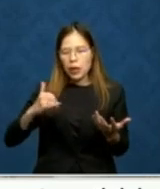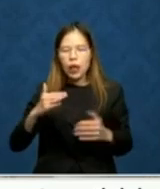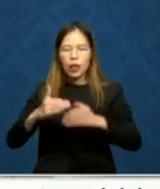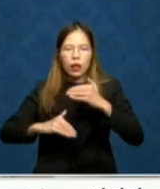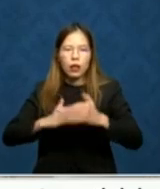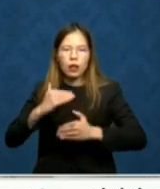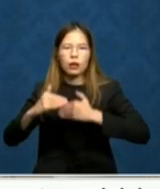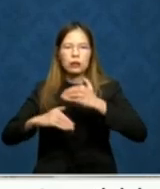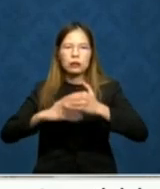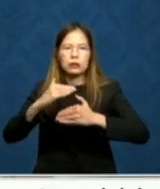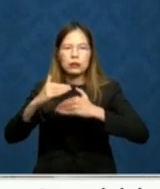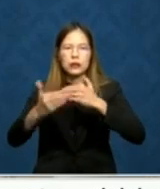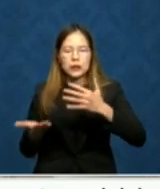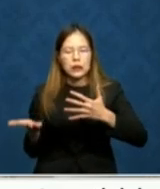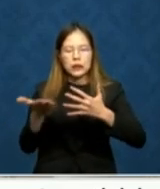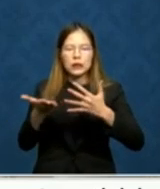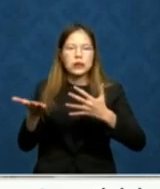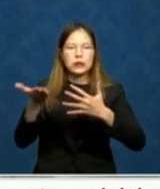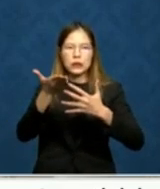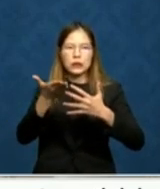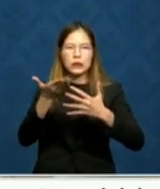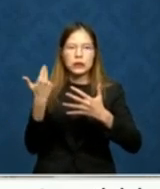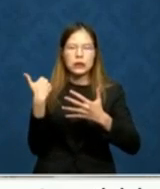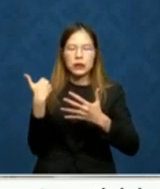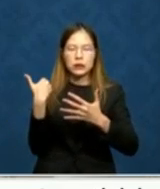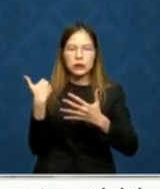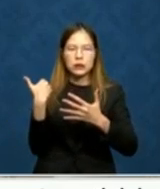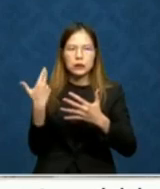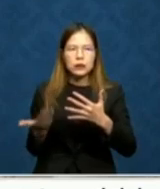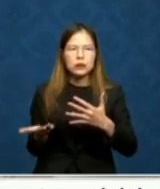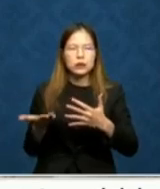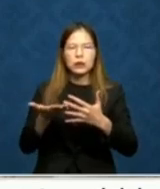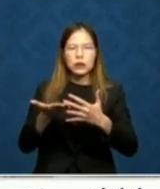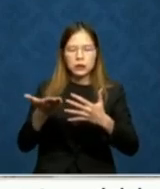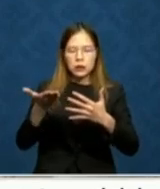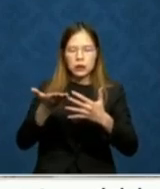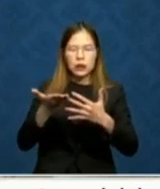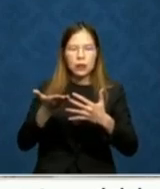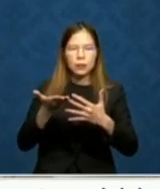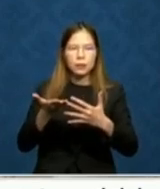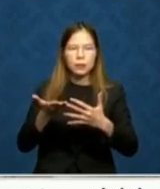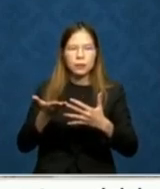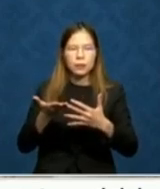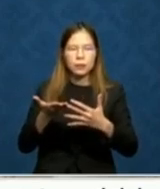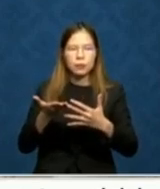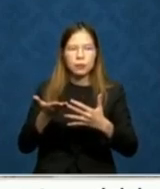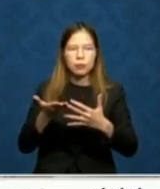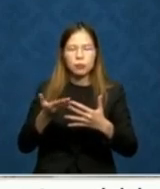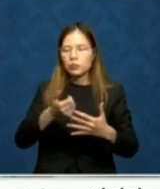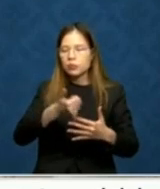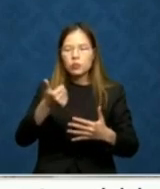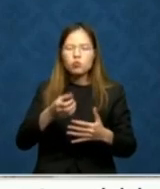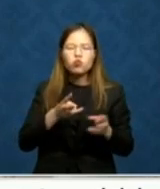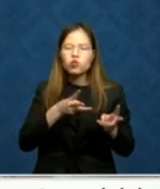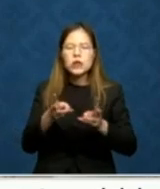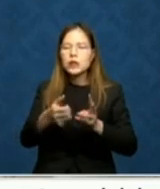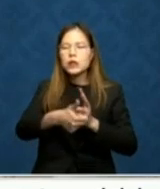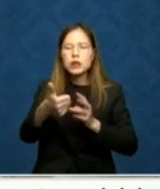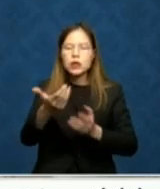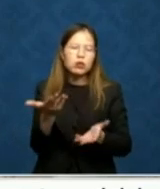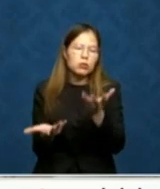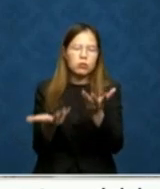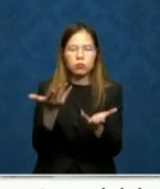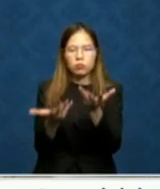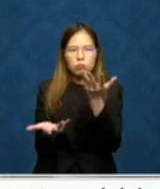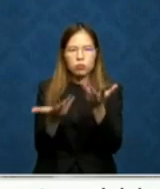นาได้ไปมากกว่าการเรื่องคุกคามที่ไม่ได้ถึงเนื้อต้องตัวนะคะถึงแม้จะยังไงก็ตามแต่เนี่ยเพราะฉะนั้นเ